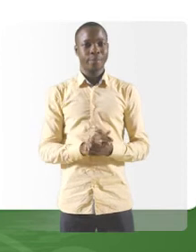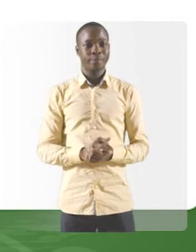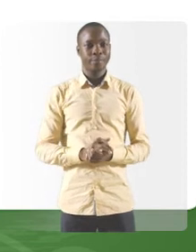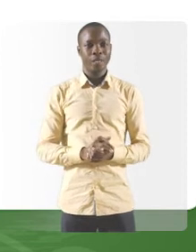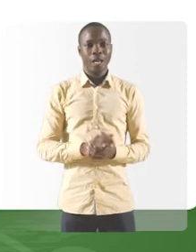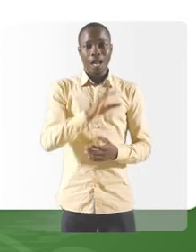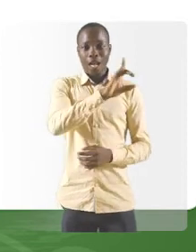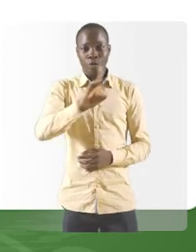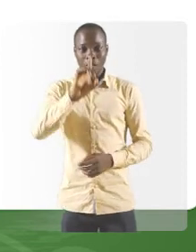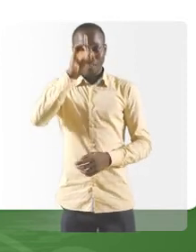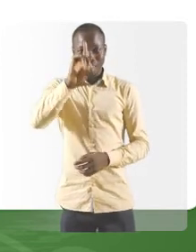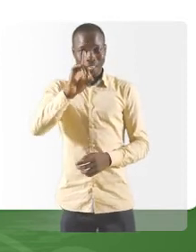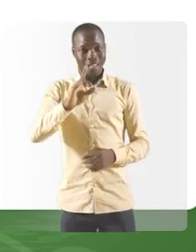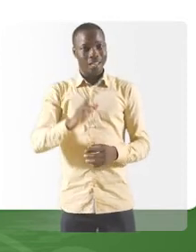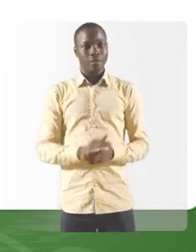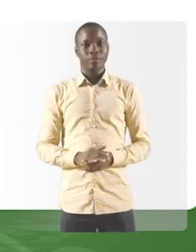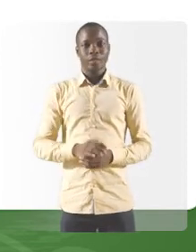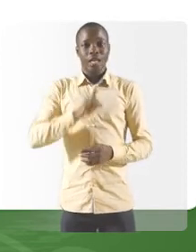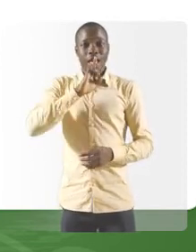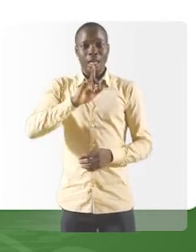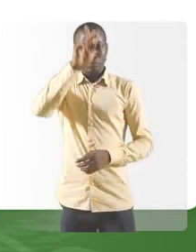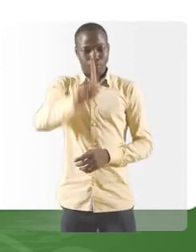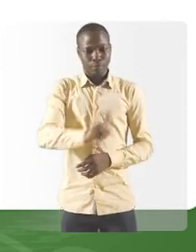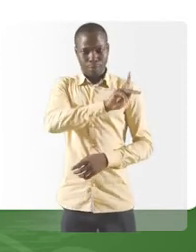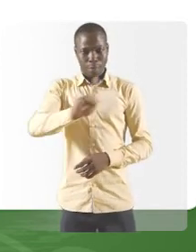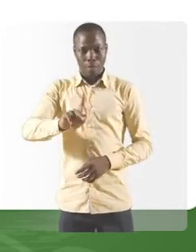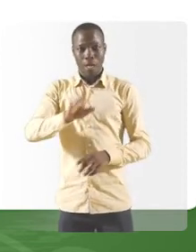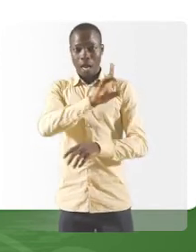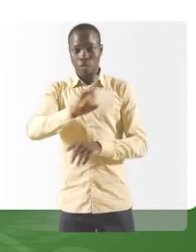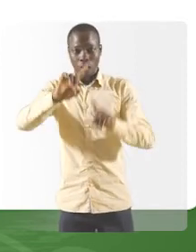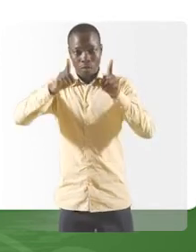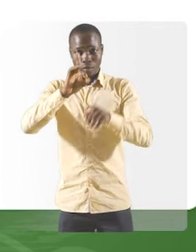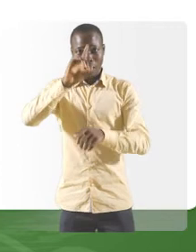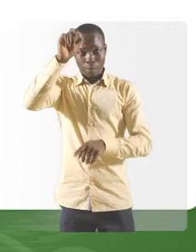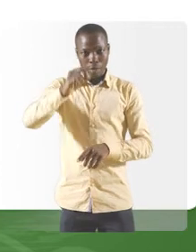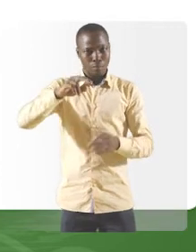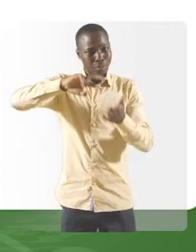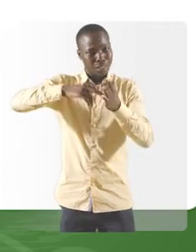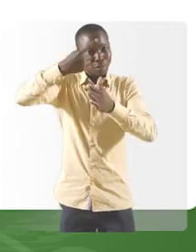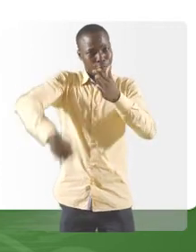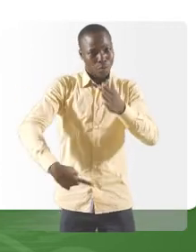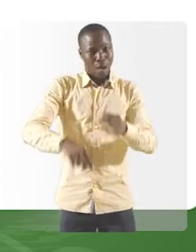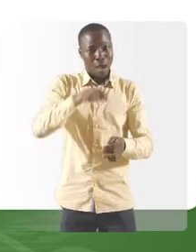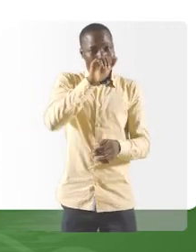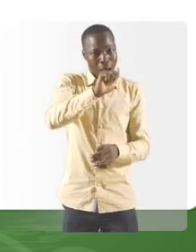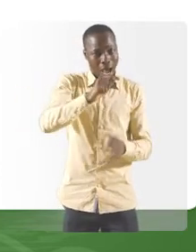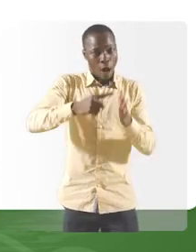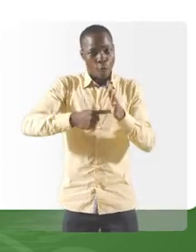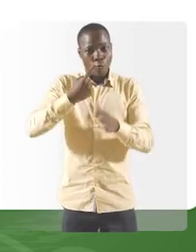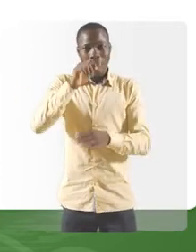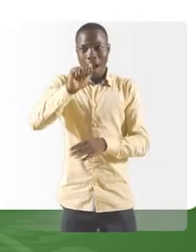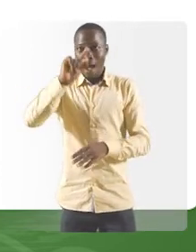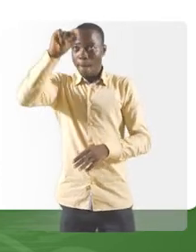La droite D est perpendiculaire à la droite D', équivaut à A multiplié par